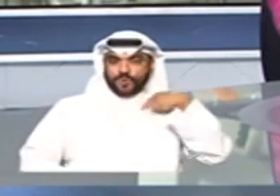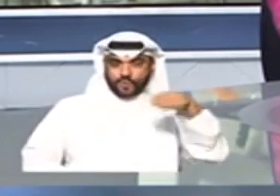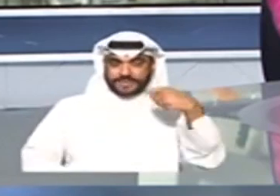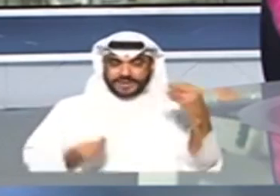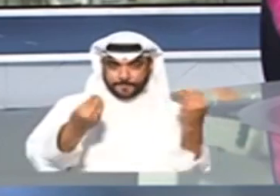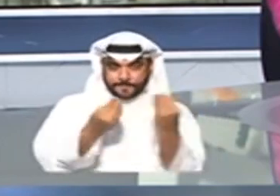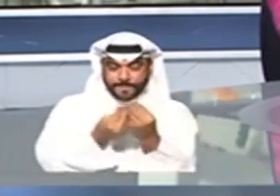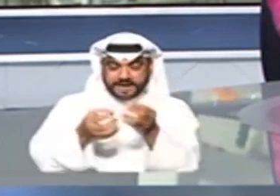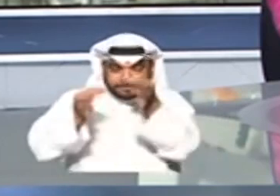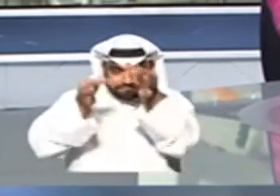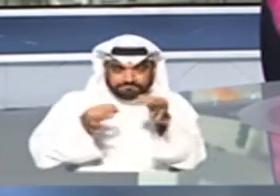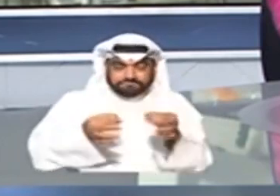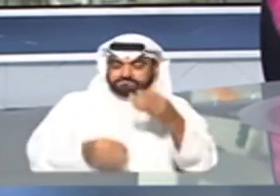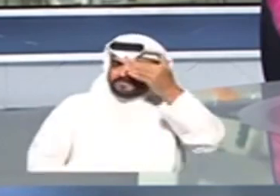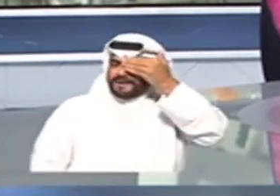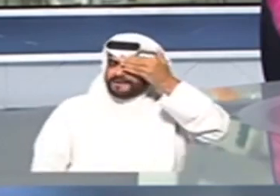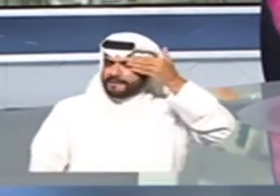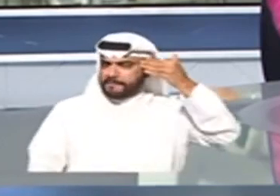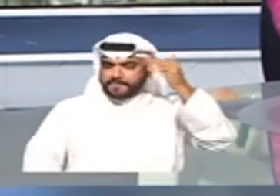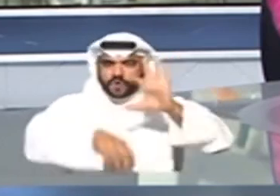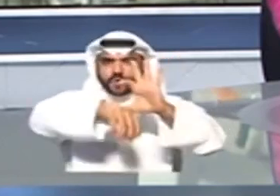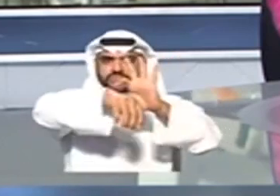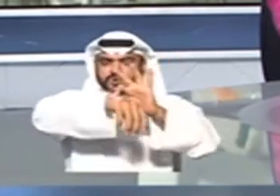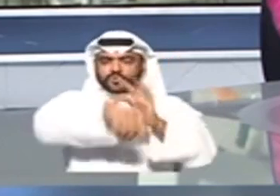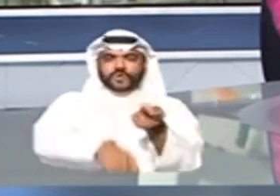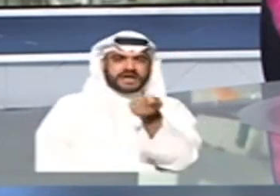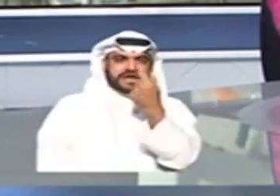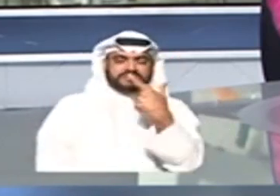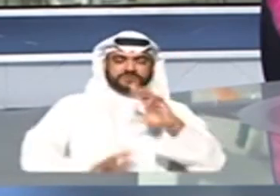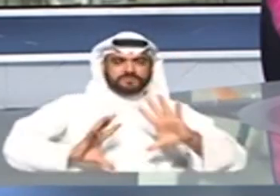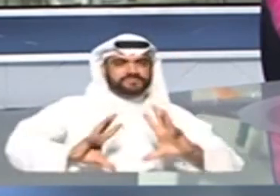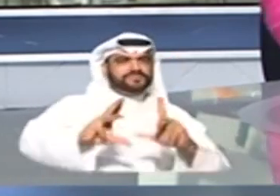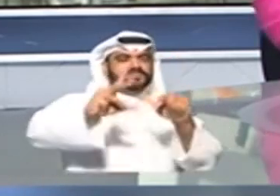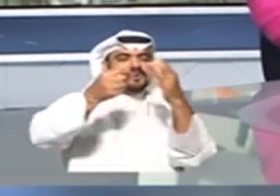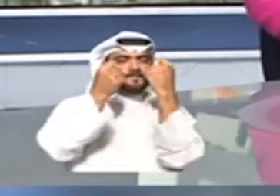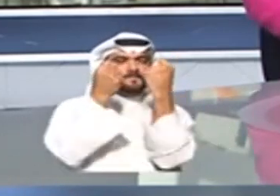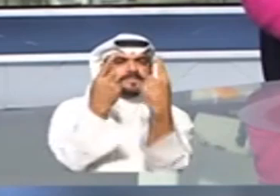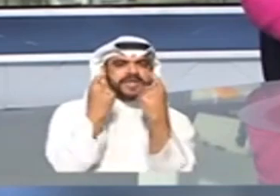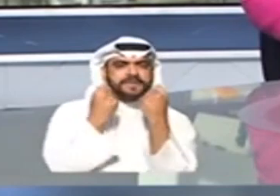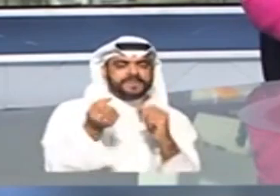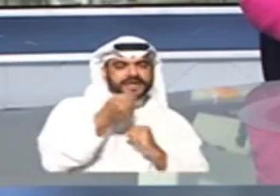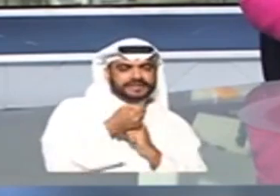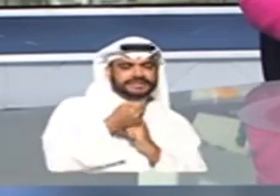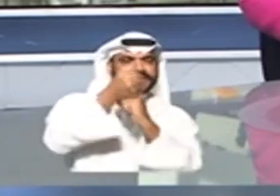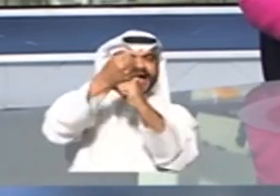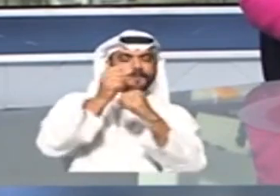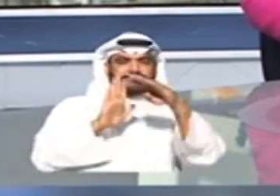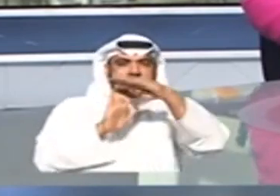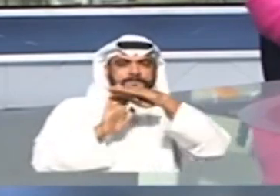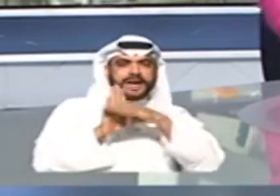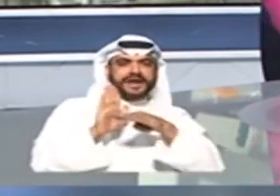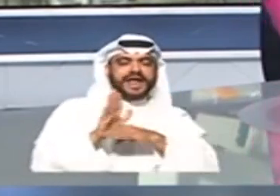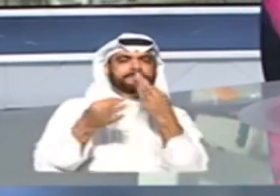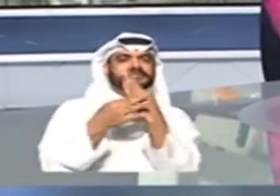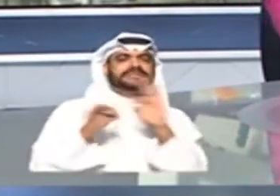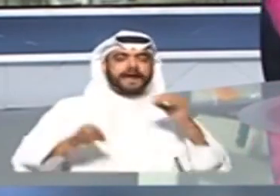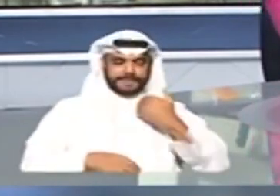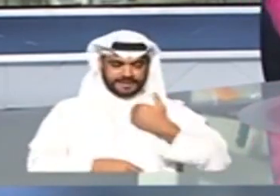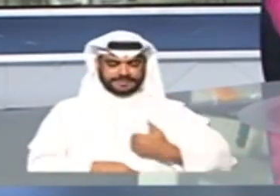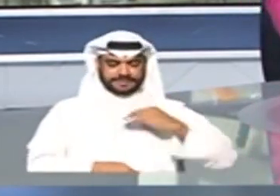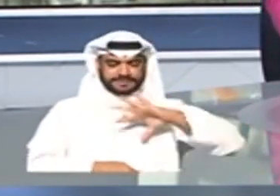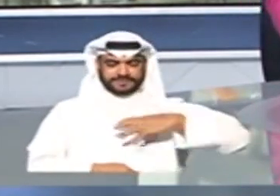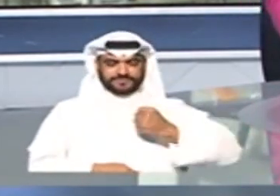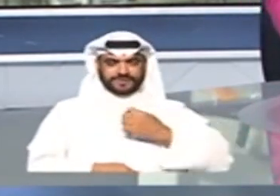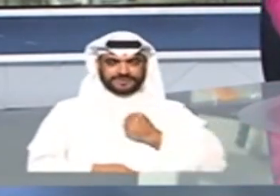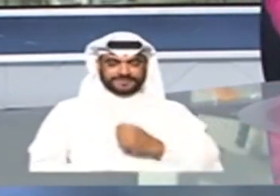لضمان امتلاك الخبرات الجراحية والعلاجية المتطورة اللازمة لدعم برنامج كامل لزراعة الأعضاء.